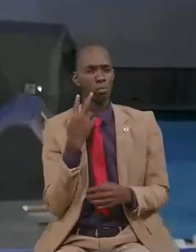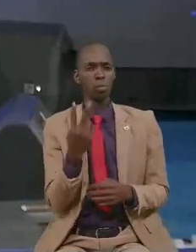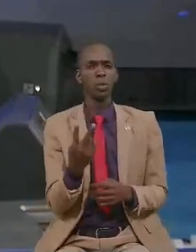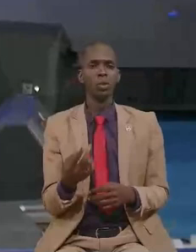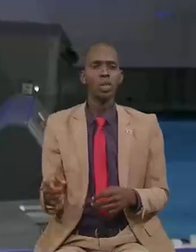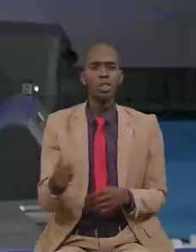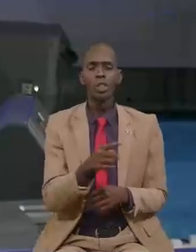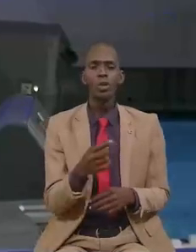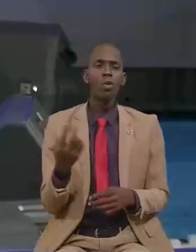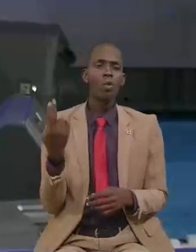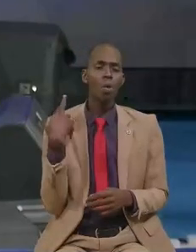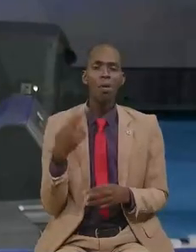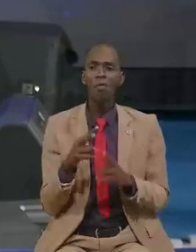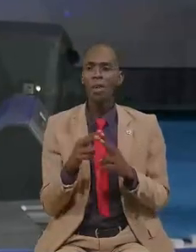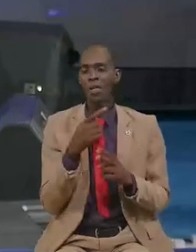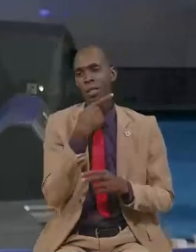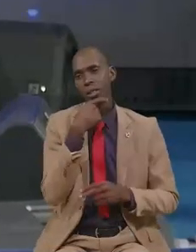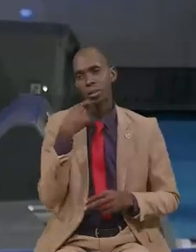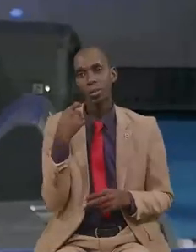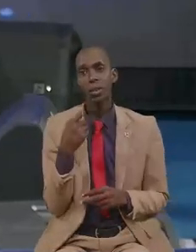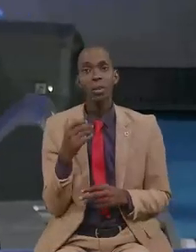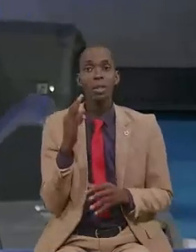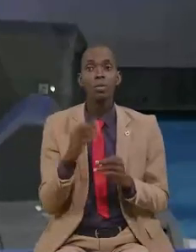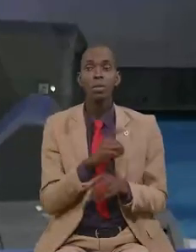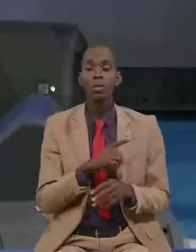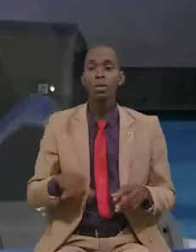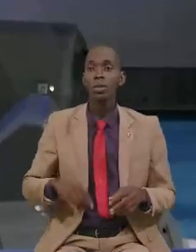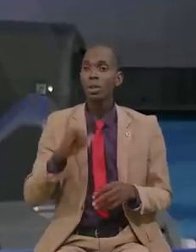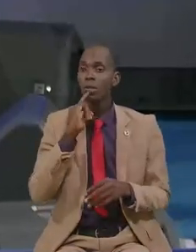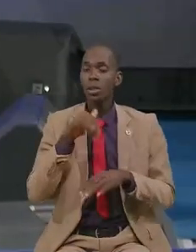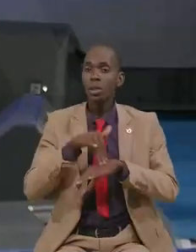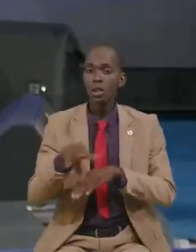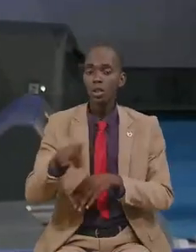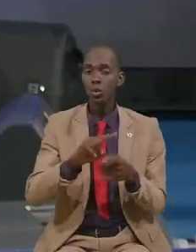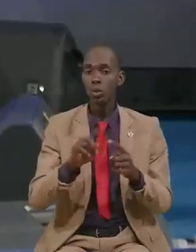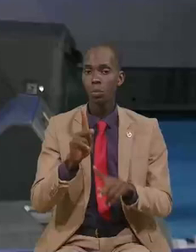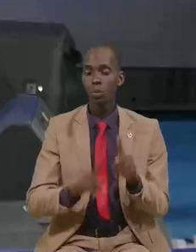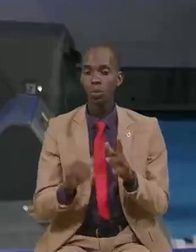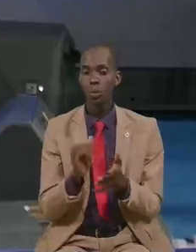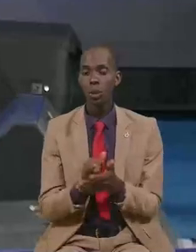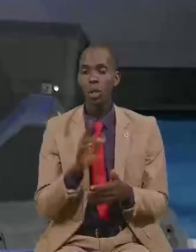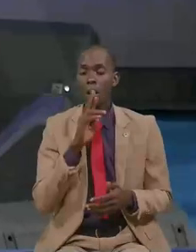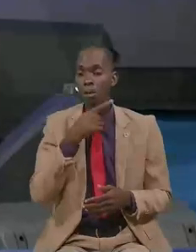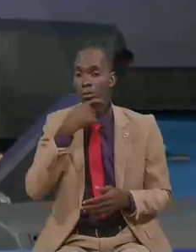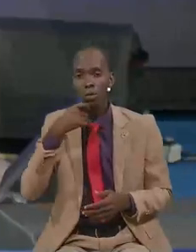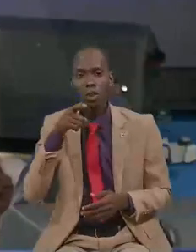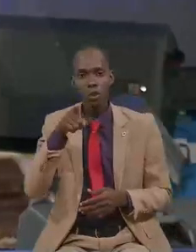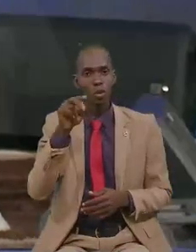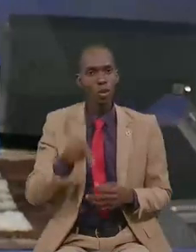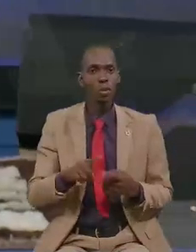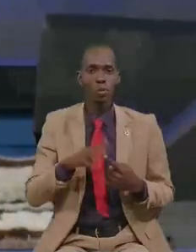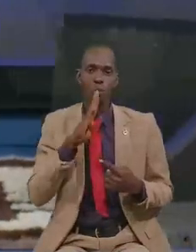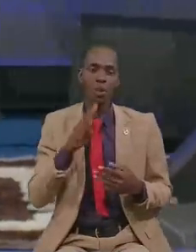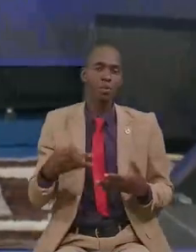très secs. Le Seigneur m'envoie vers ceux qui sont secs. Ça veut dire que toi, tu dois être frais. Si le Seigneur